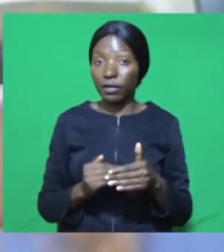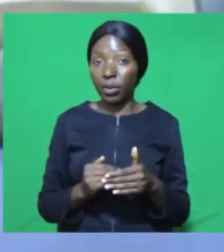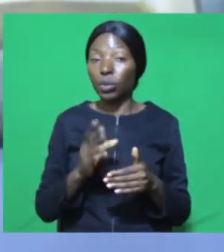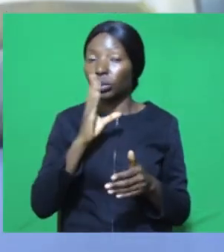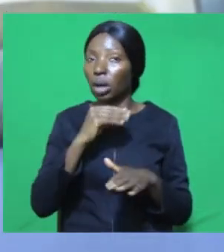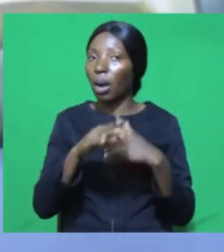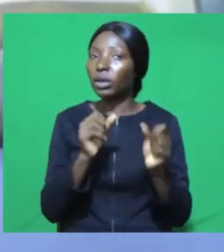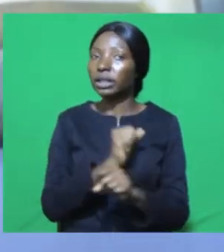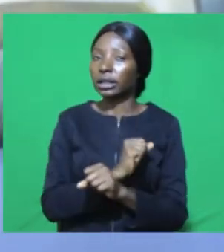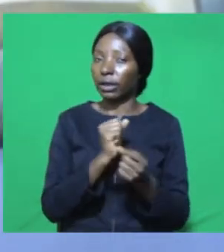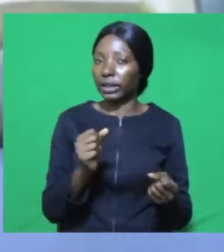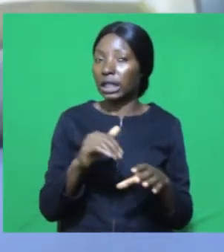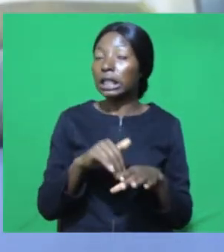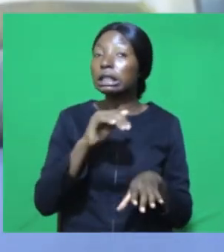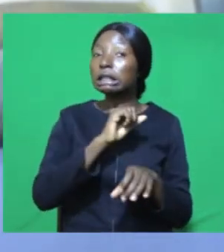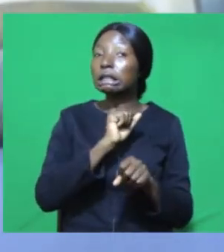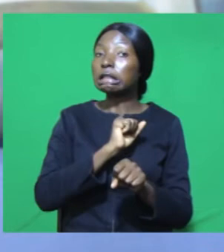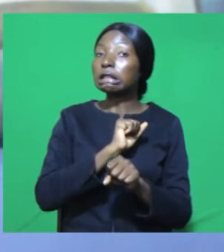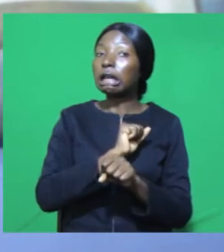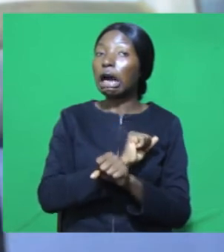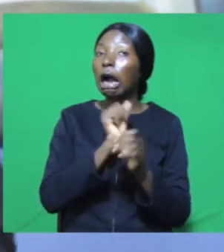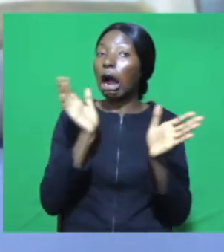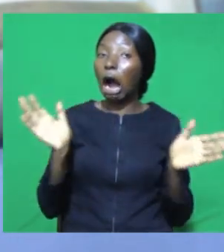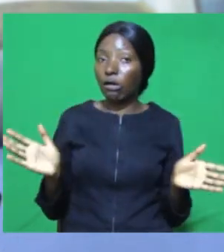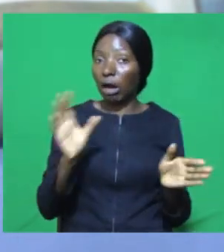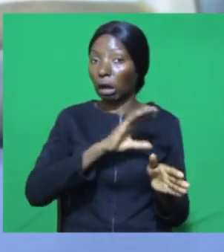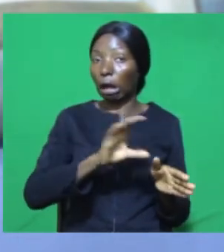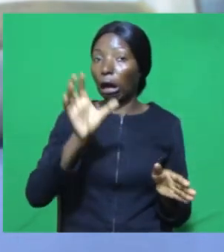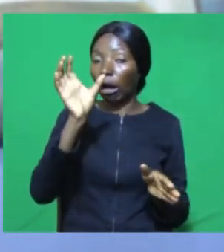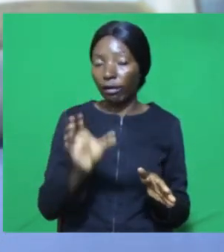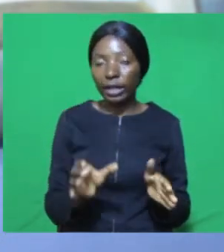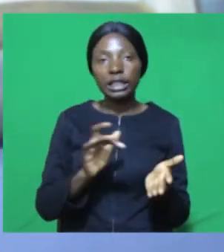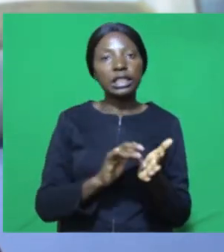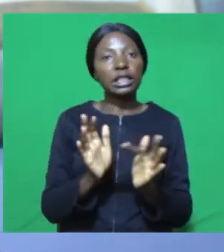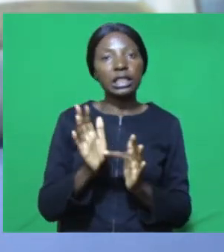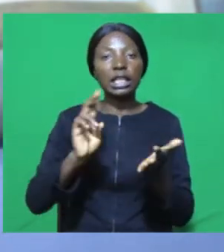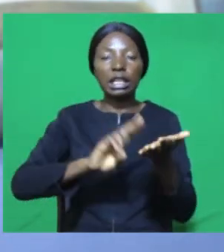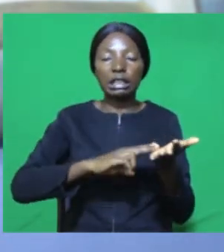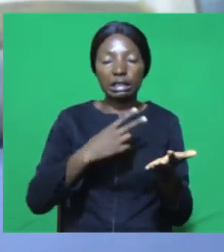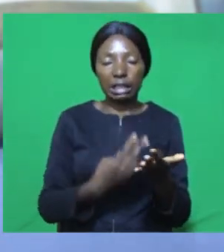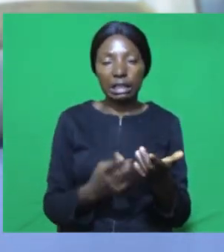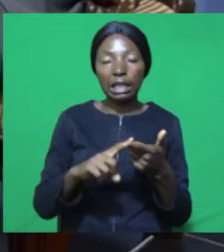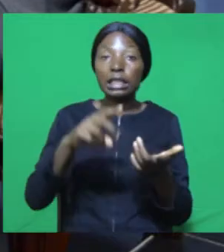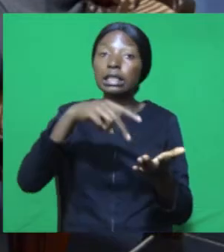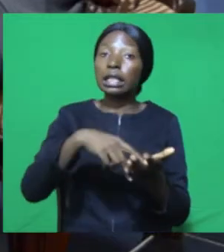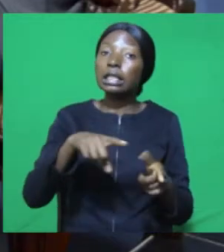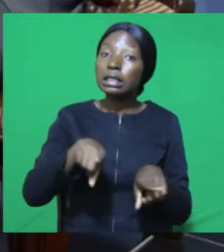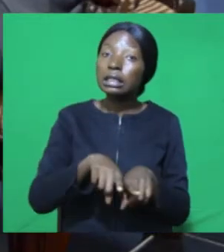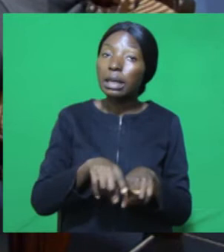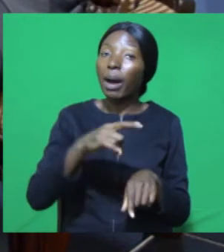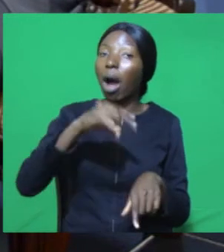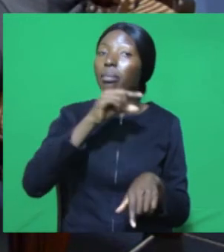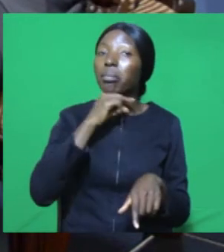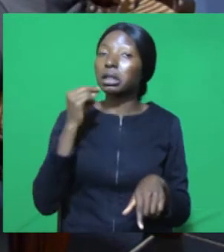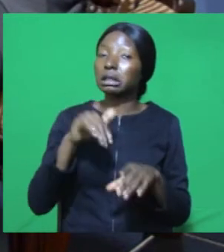pamponesa pakauvhara akovara. Asi anozomuka unomira semupurisita musamuchwari wokudeka. Is our